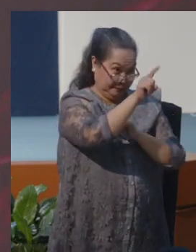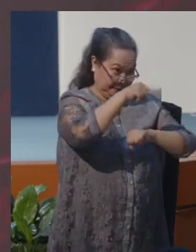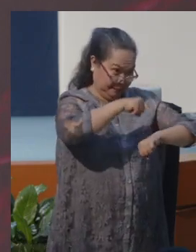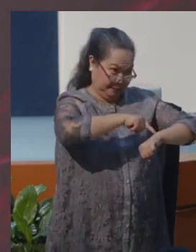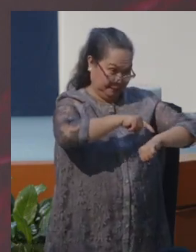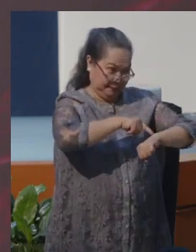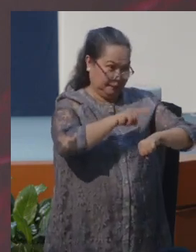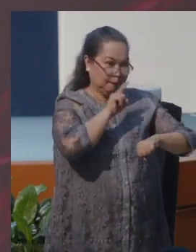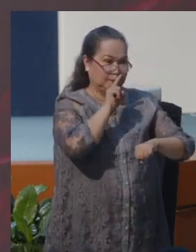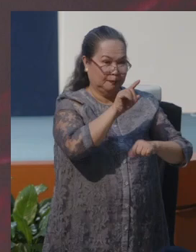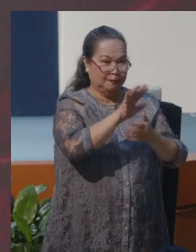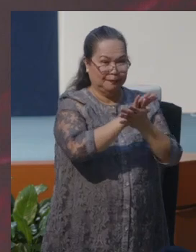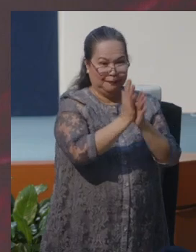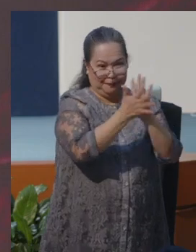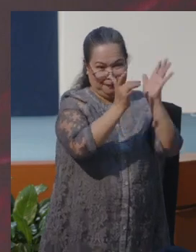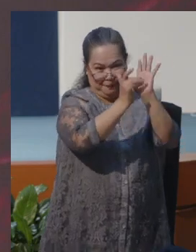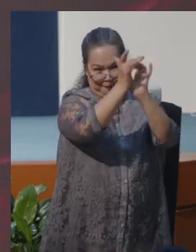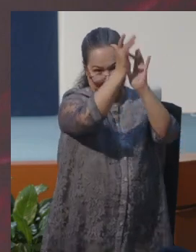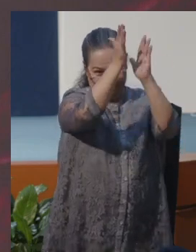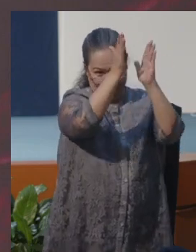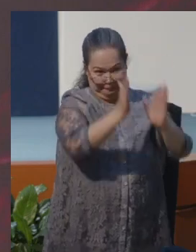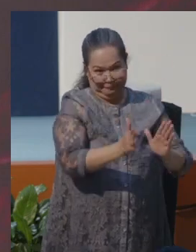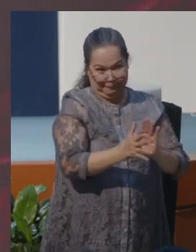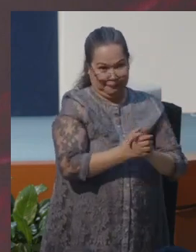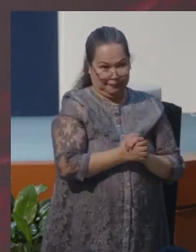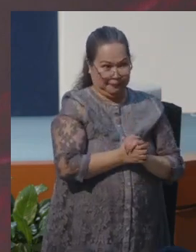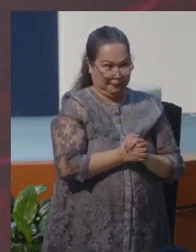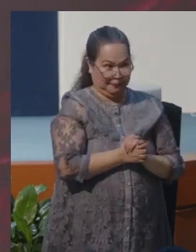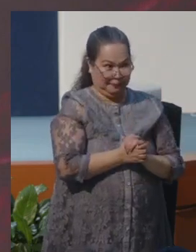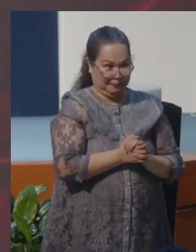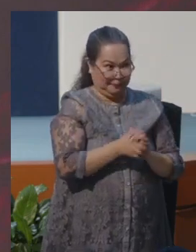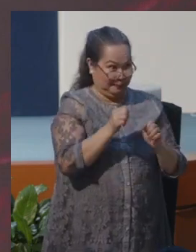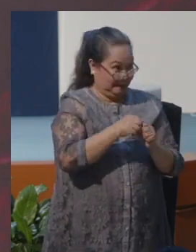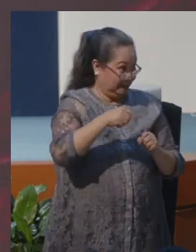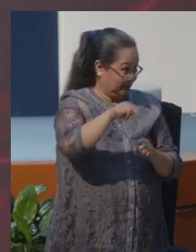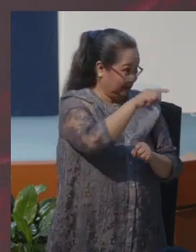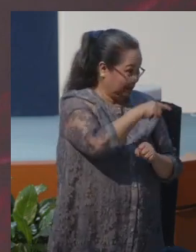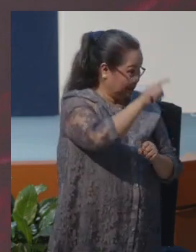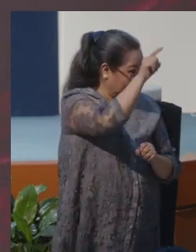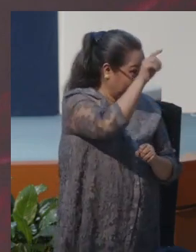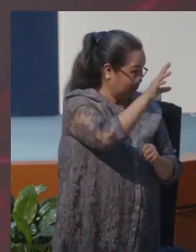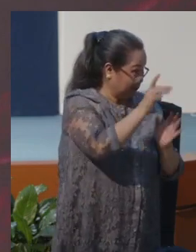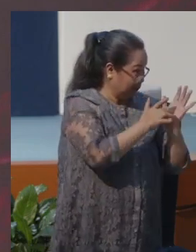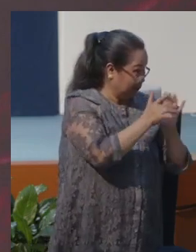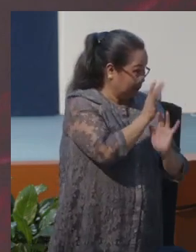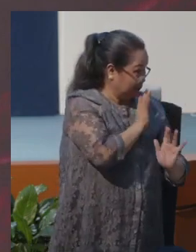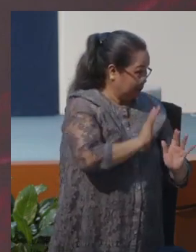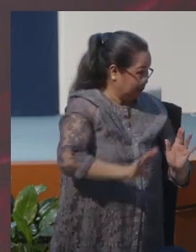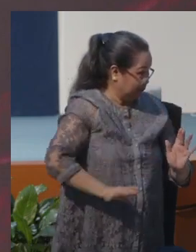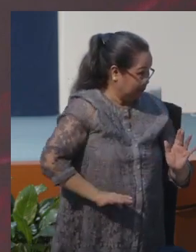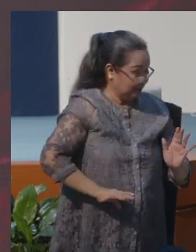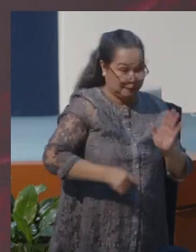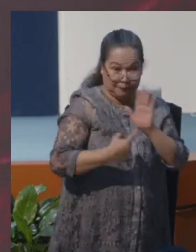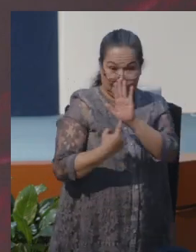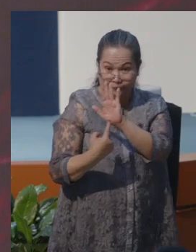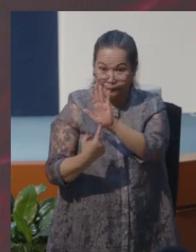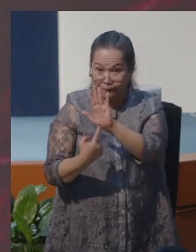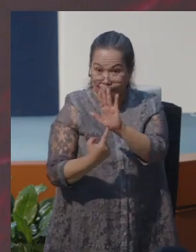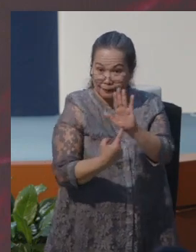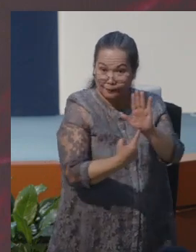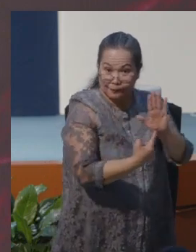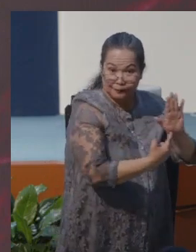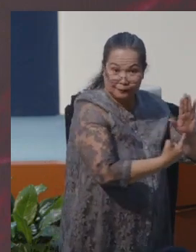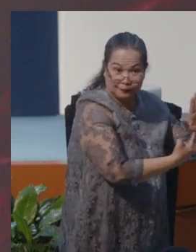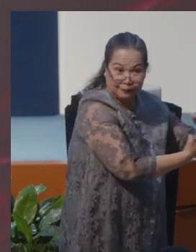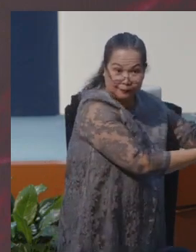born, he appeared also to me. Ang ating Panginoong Jesus, inilatag ang kanyang mga piniling mga